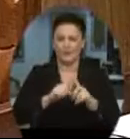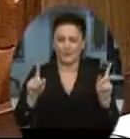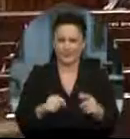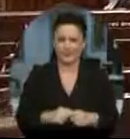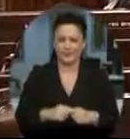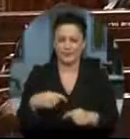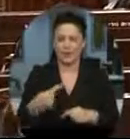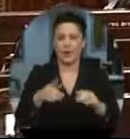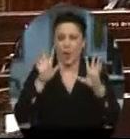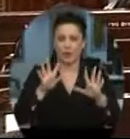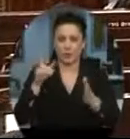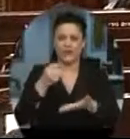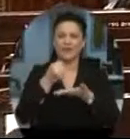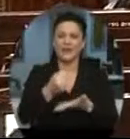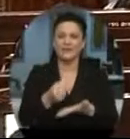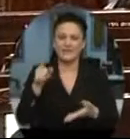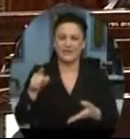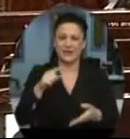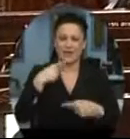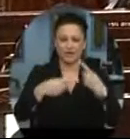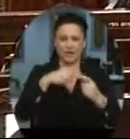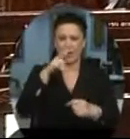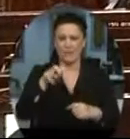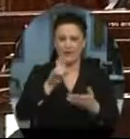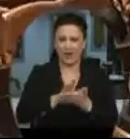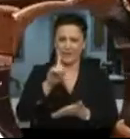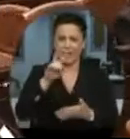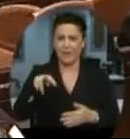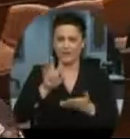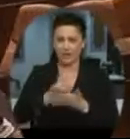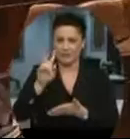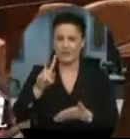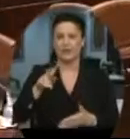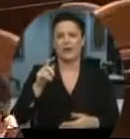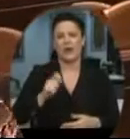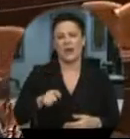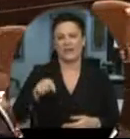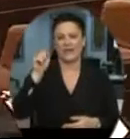להגיע התקציב לשנים 2011 ו-2012 לשולחן הכנסת. גם אז צפויה